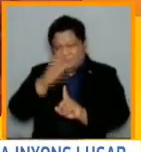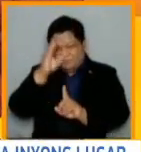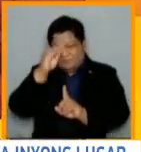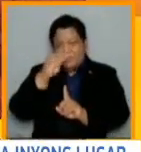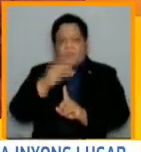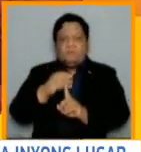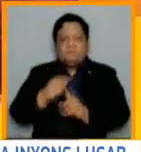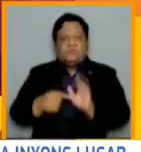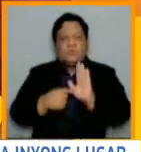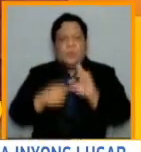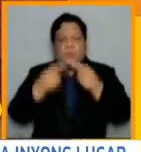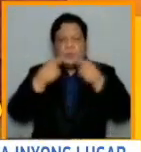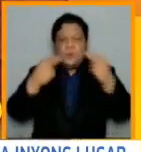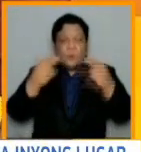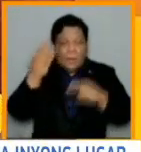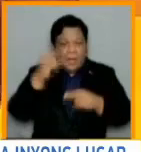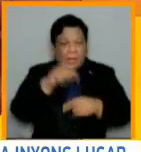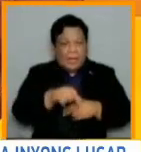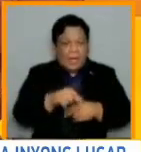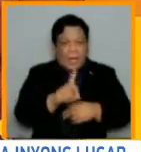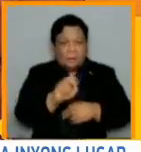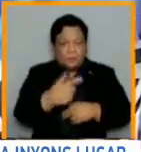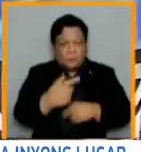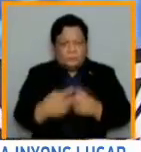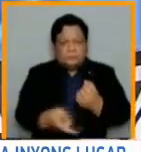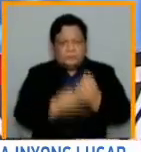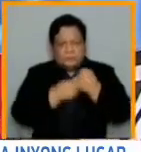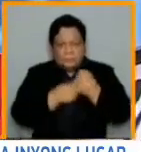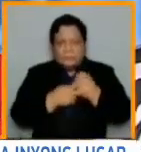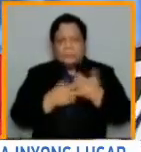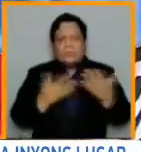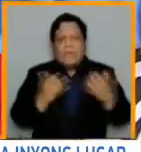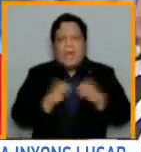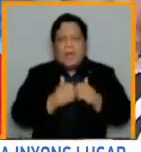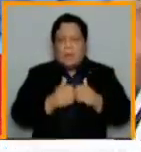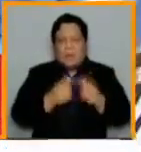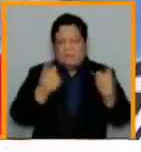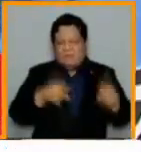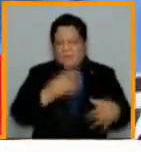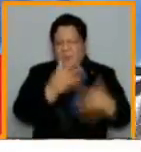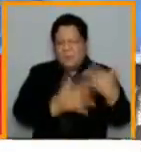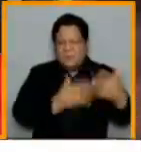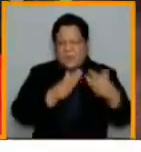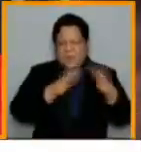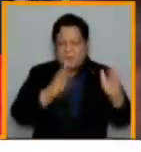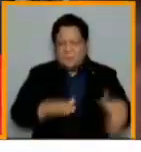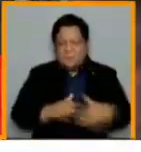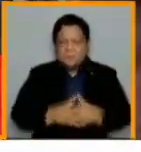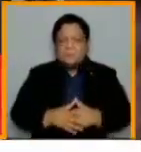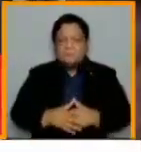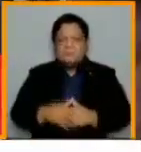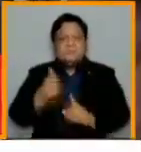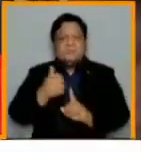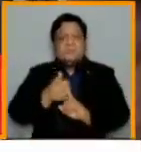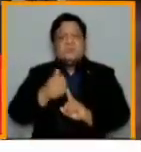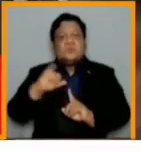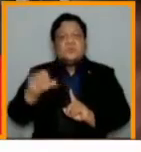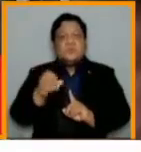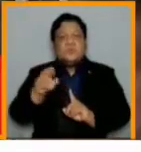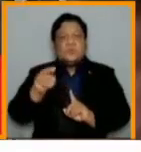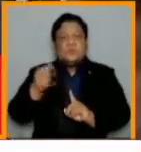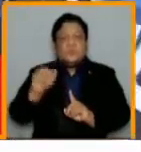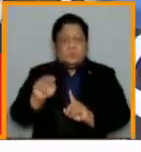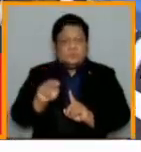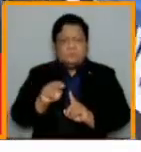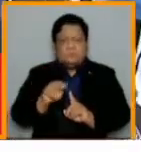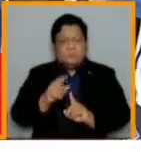aso mula sa nasusunog nilang bahay. Ayon kay Mang John John Ramos, hindi raw matutumbasan ng kahit na anong halaga ang